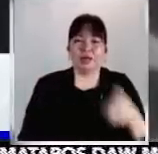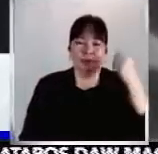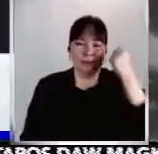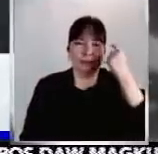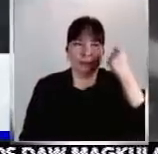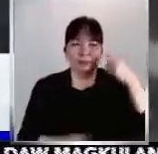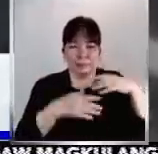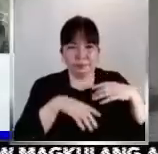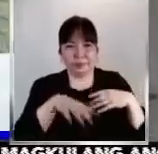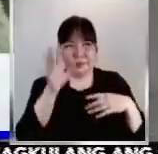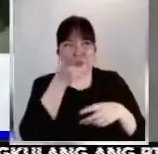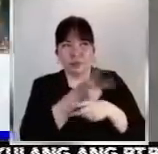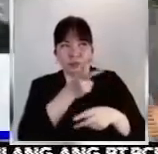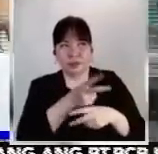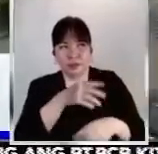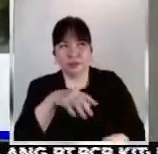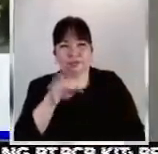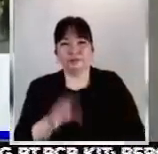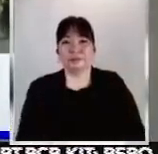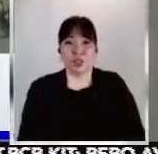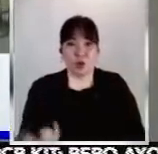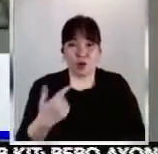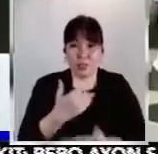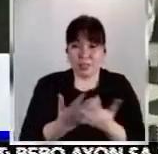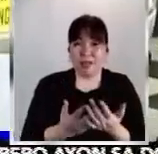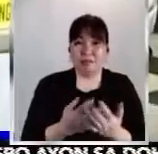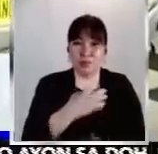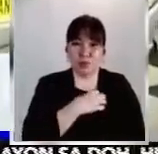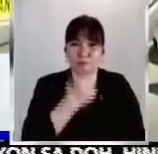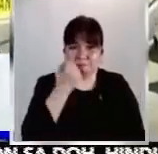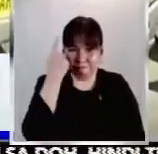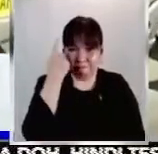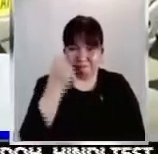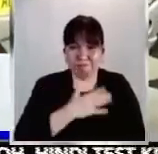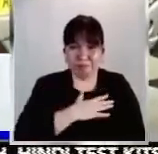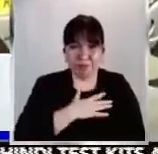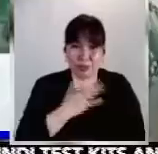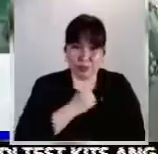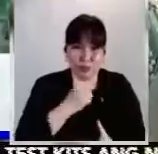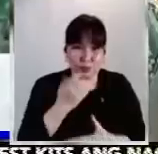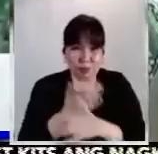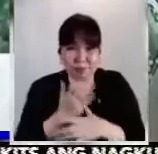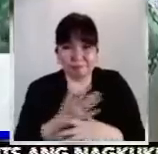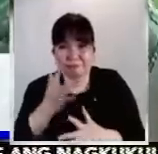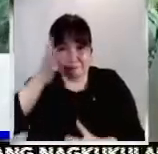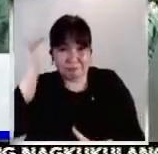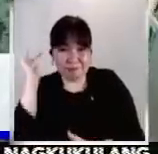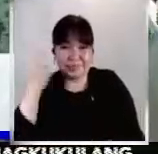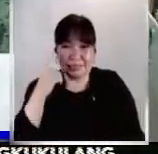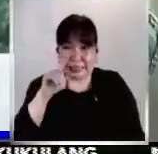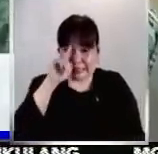Sir, ingat po. Humihingi ng pangunawa ang mga pulis kung meron mang mga naaabalang motorista at pasahero. Sinasabi namin sa kanila